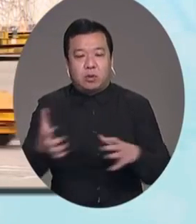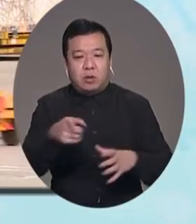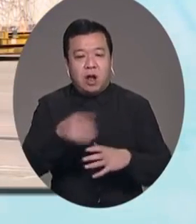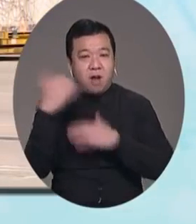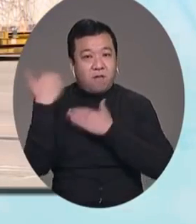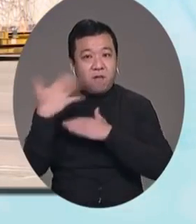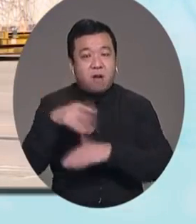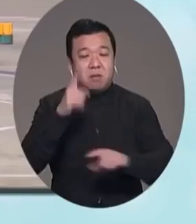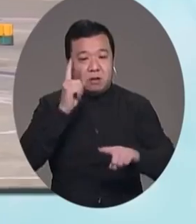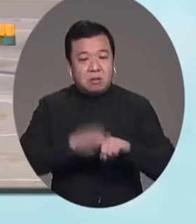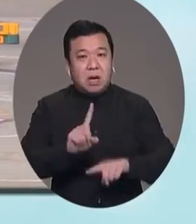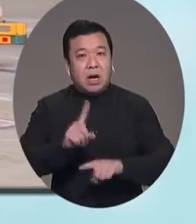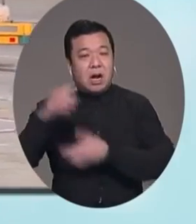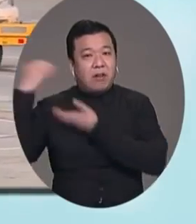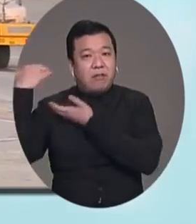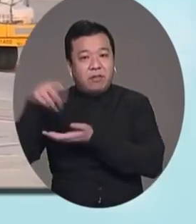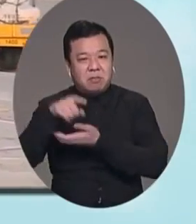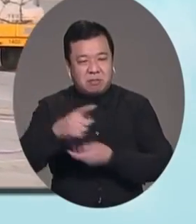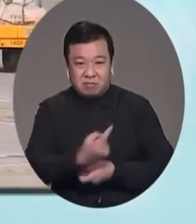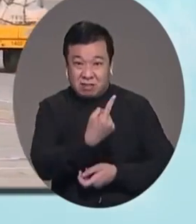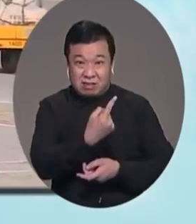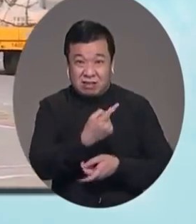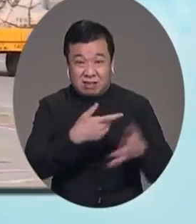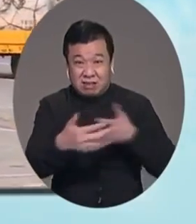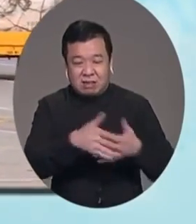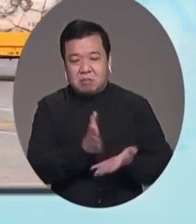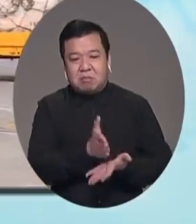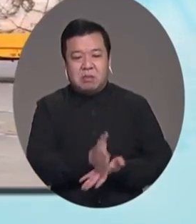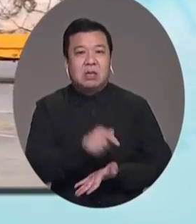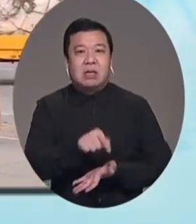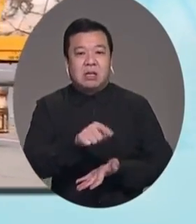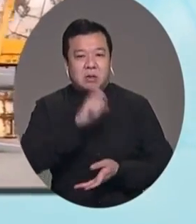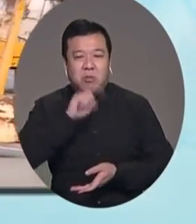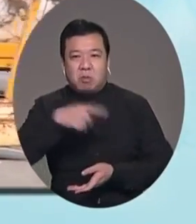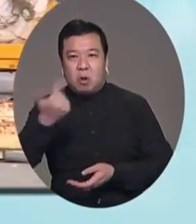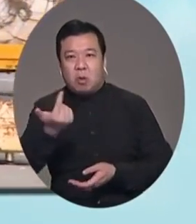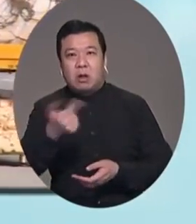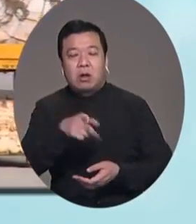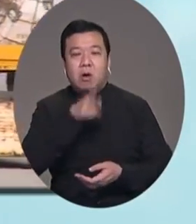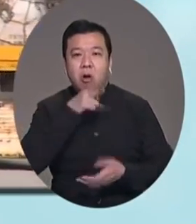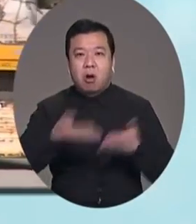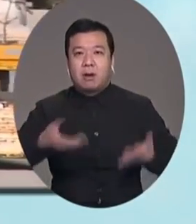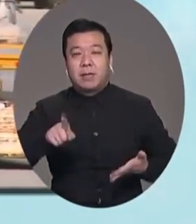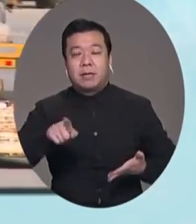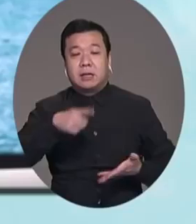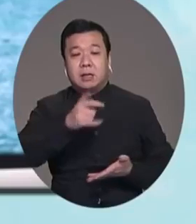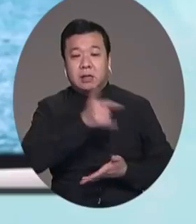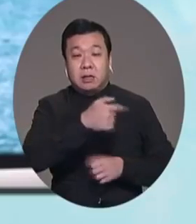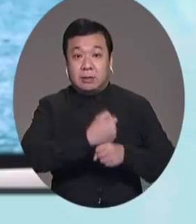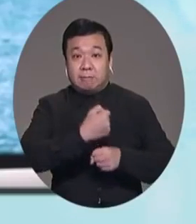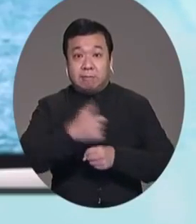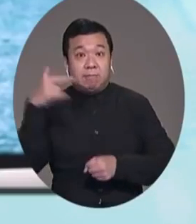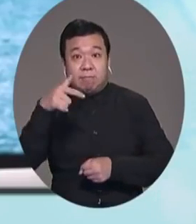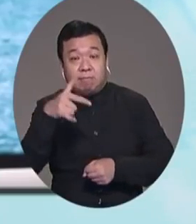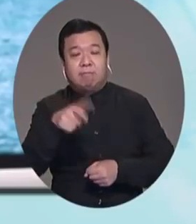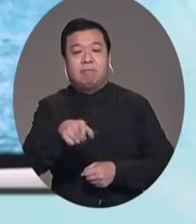貨物嘅話咧，咁可能都應該都唔止一個 case 嚇。咁我哋都睇緊例如佢去做嗰啲航